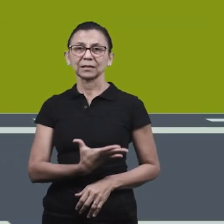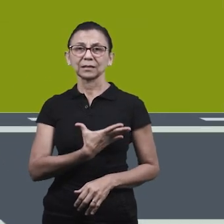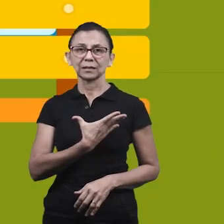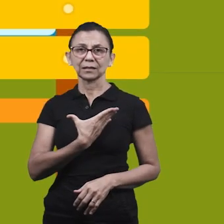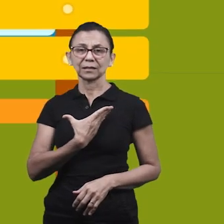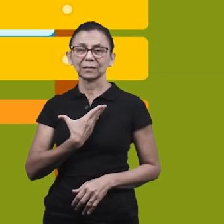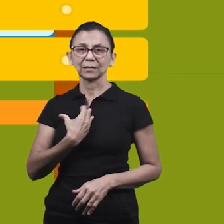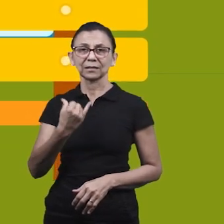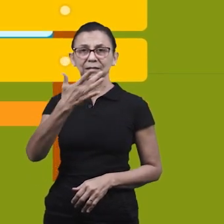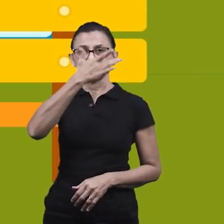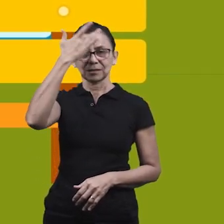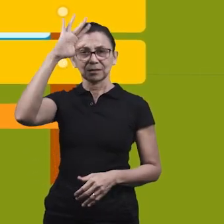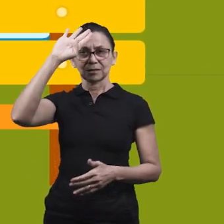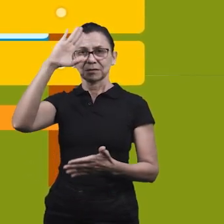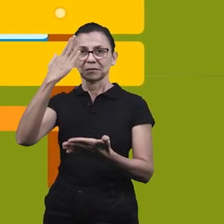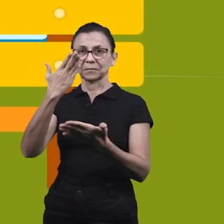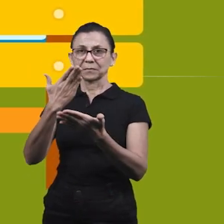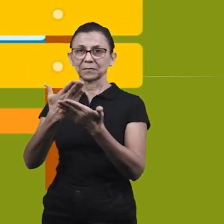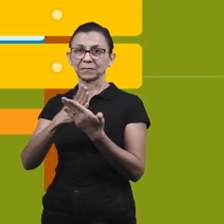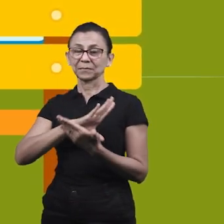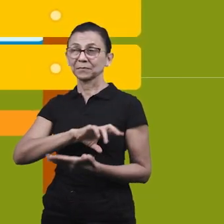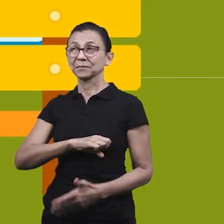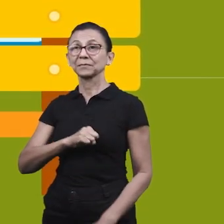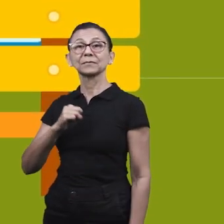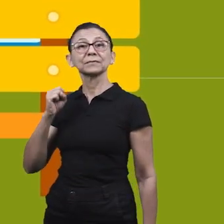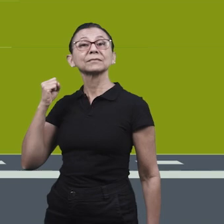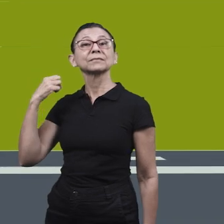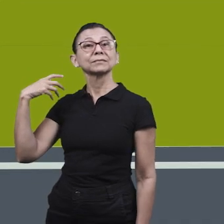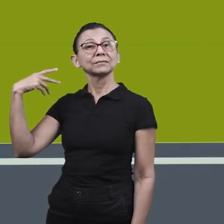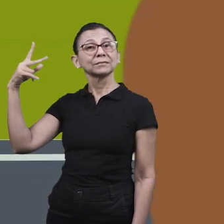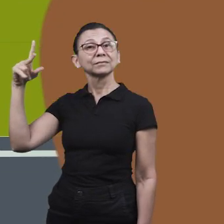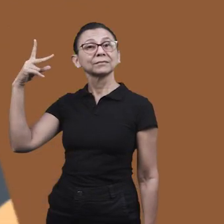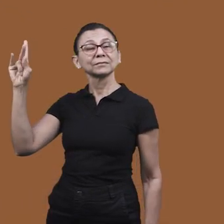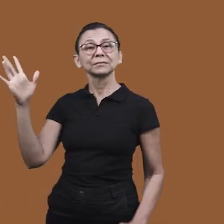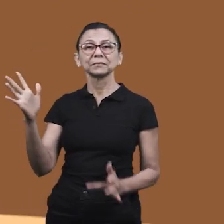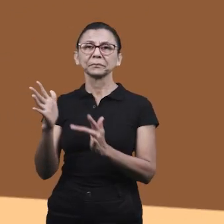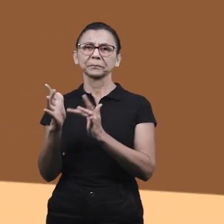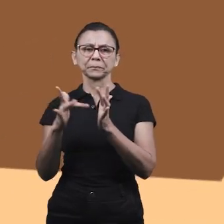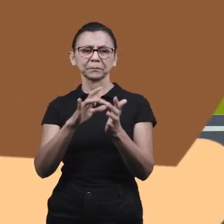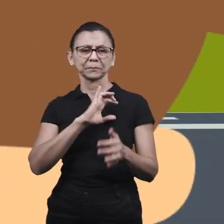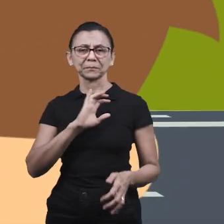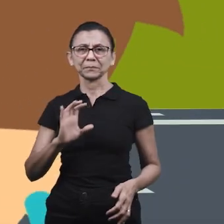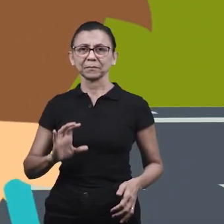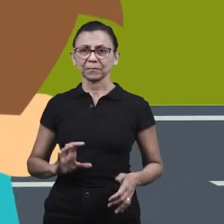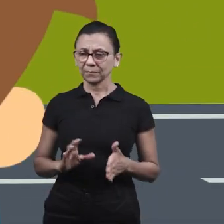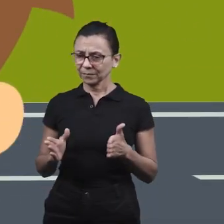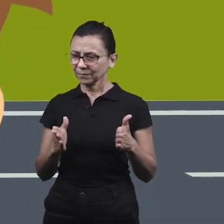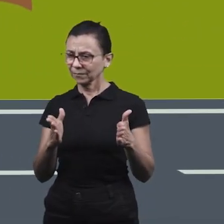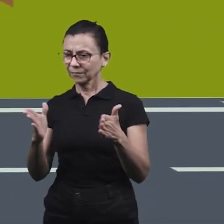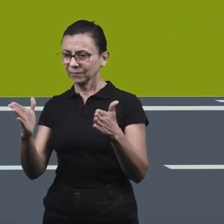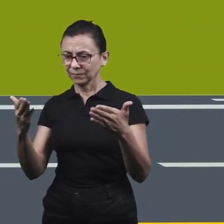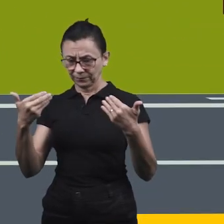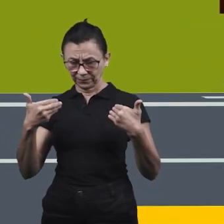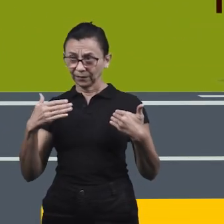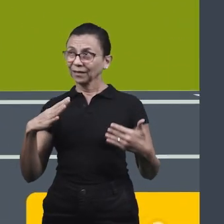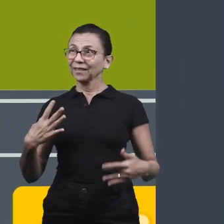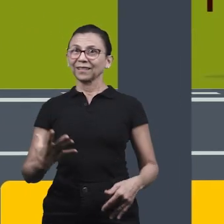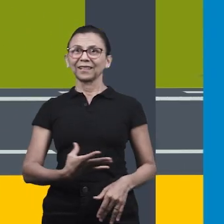que confia em seu amor. Jesus Cristo é o caminho, Jesus Cristo